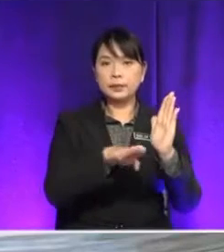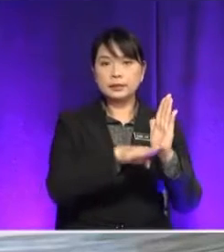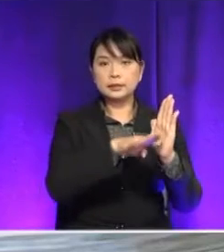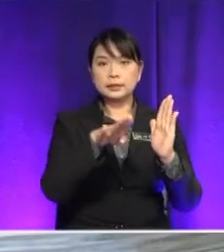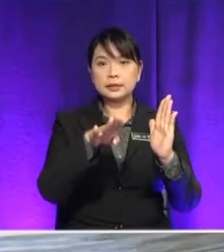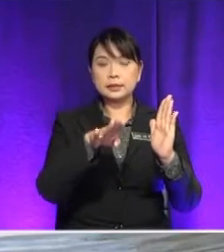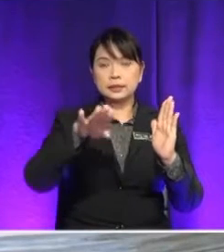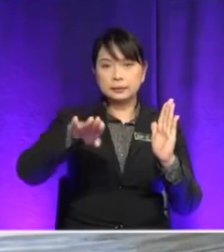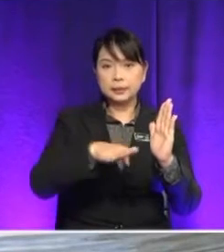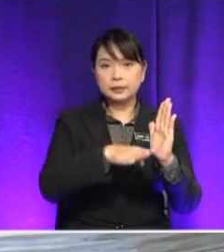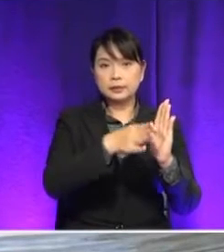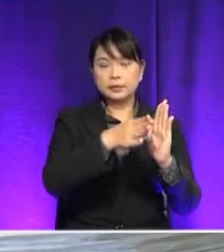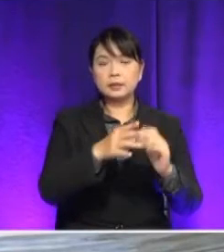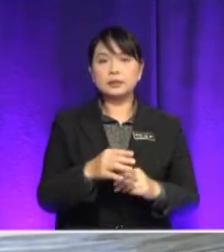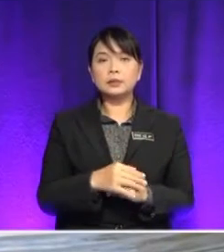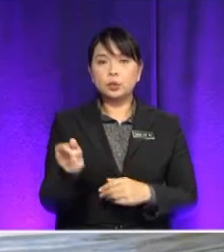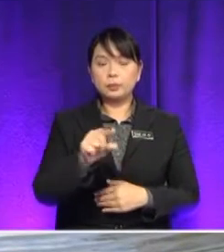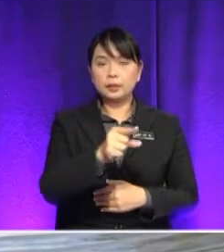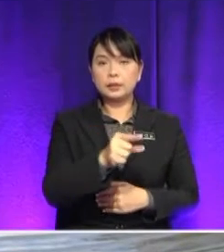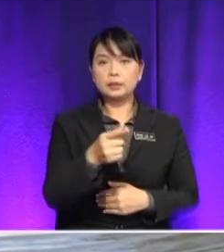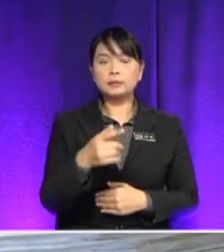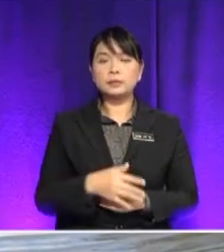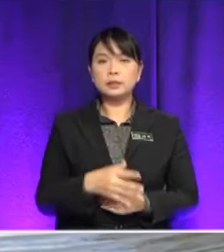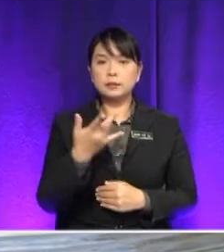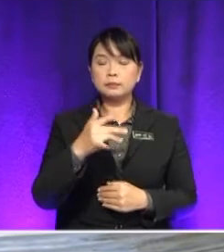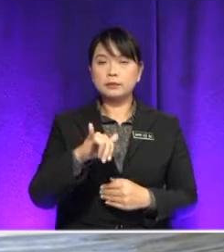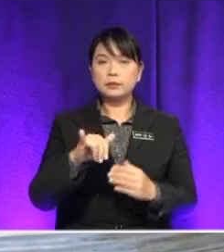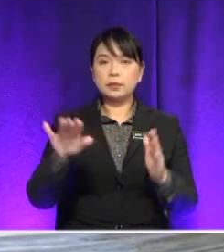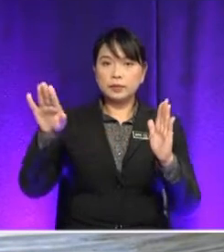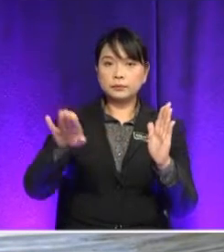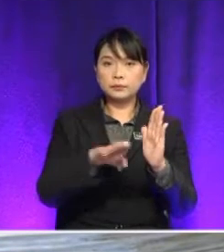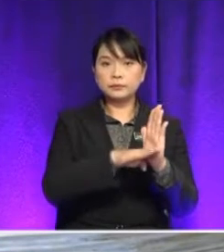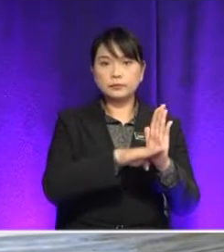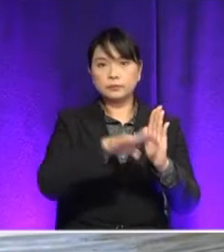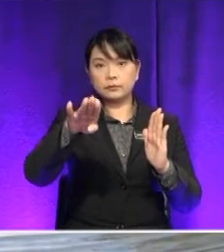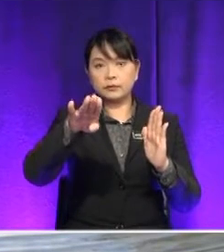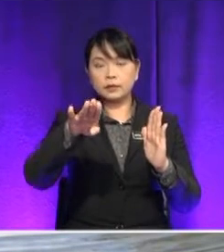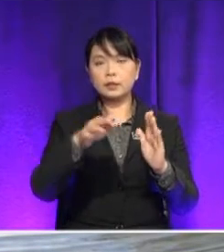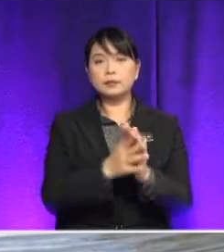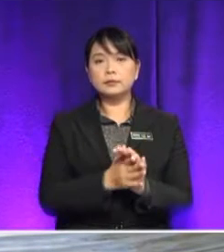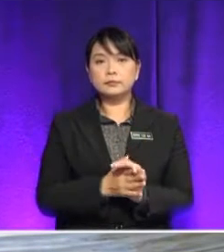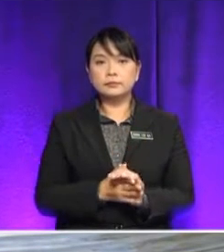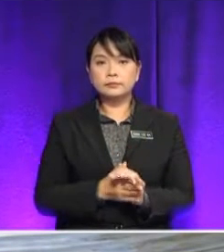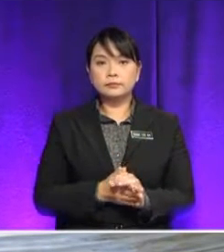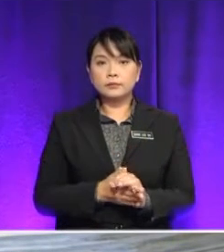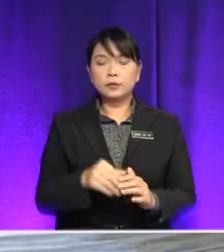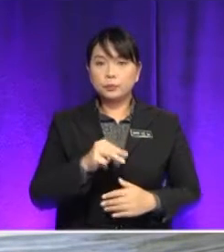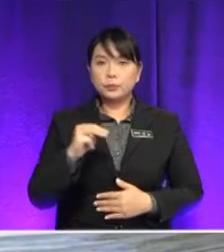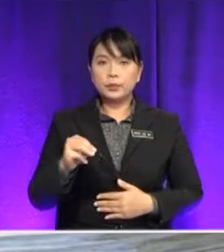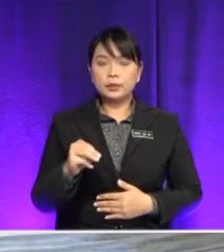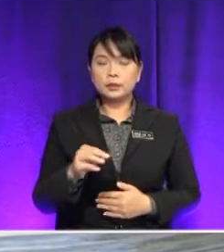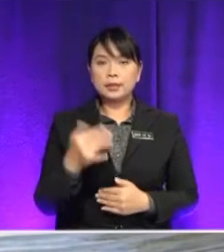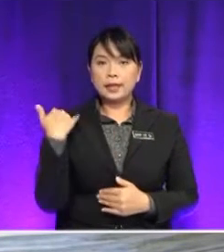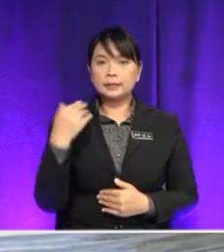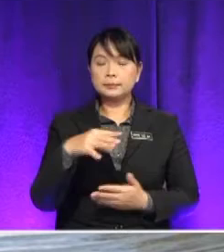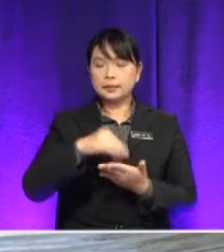kedua interferensi gelombang oke yang ketiga pantulan gelombang dan yang keempat pembeku melawanmu Regita jumlah jam